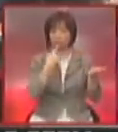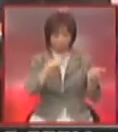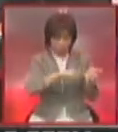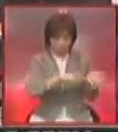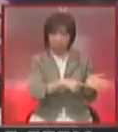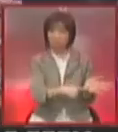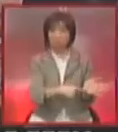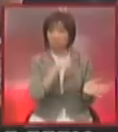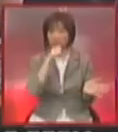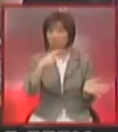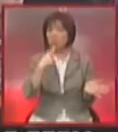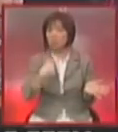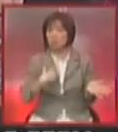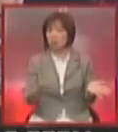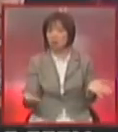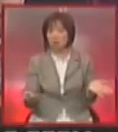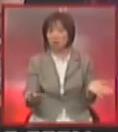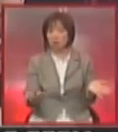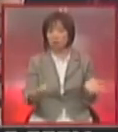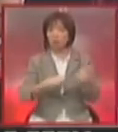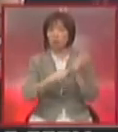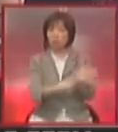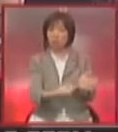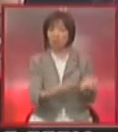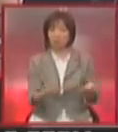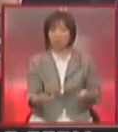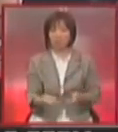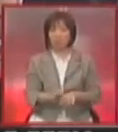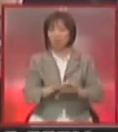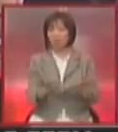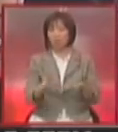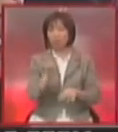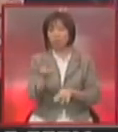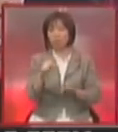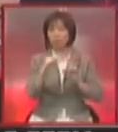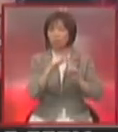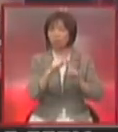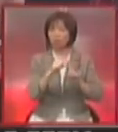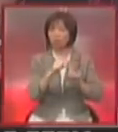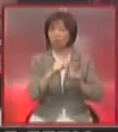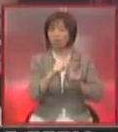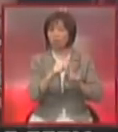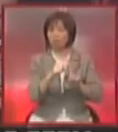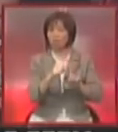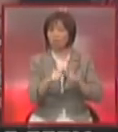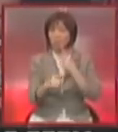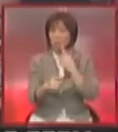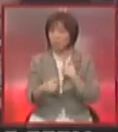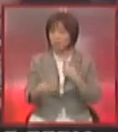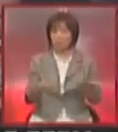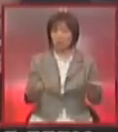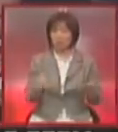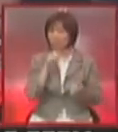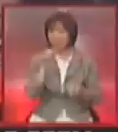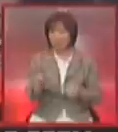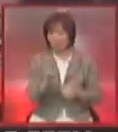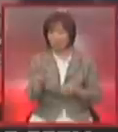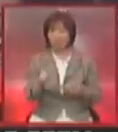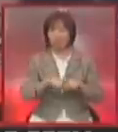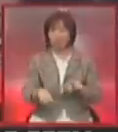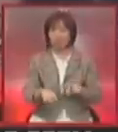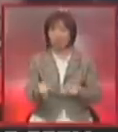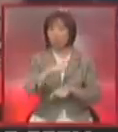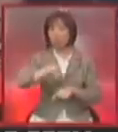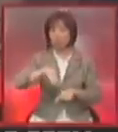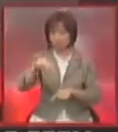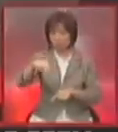to present that. Huwag natin gamitin yung sinasabing hindi kasama sa subpoena yan, hindi namin sasabihin yan. Eh, ito po ang hinahanap